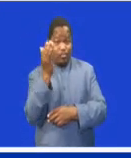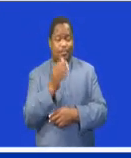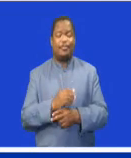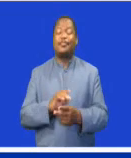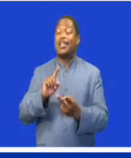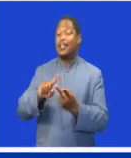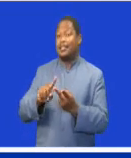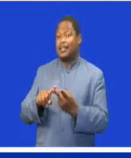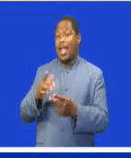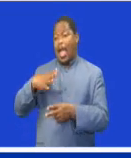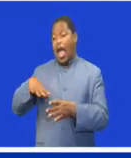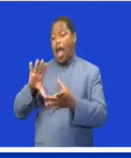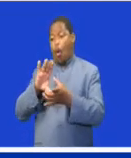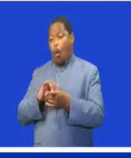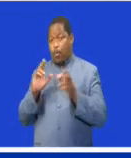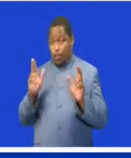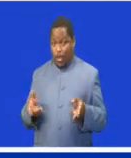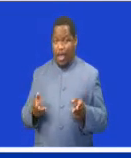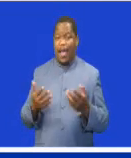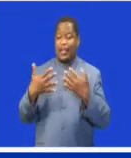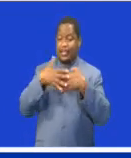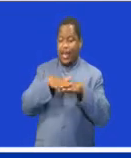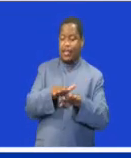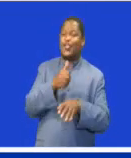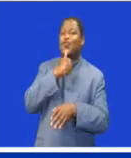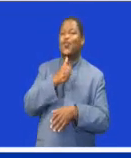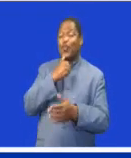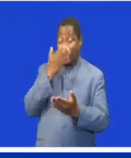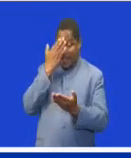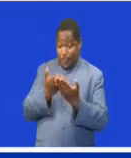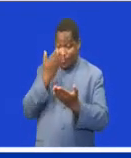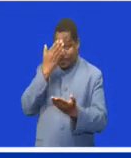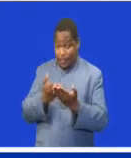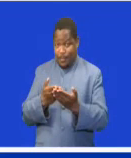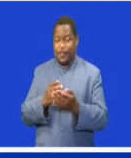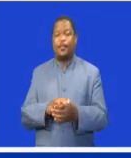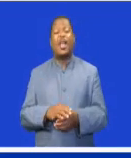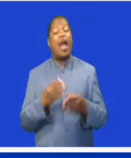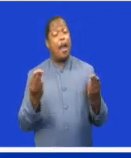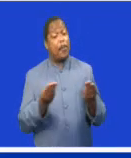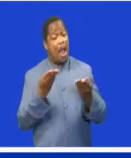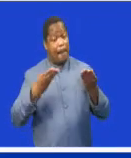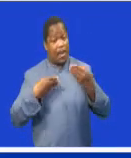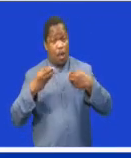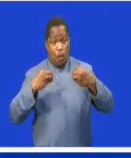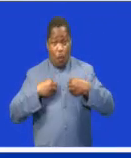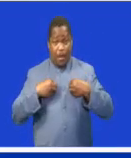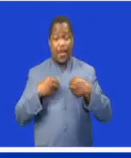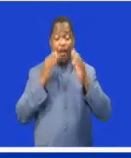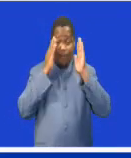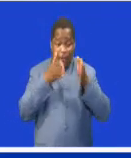eveni kokuthi banciphise lenzengo yale internet kuze ukuthi bantwana batawukhona